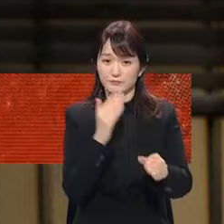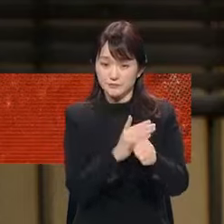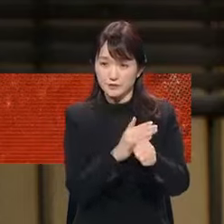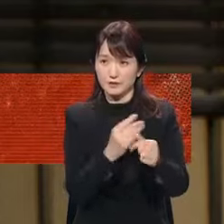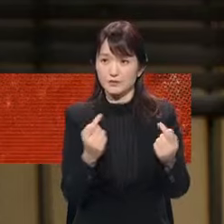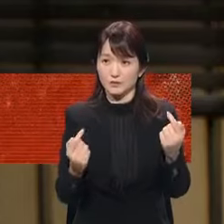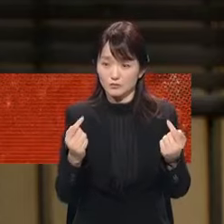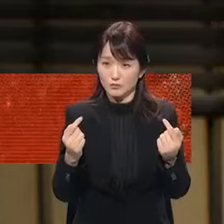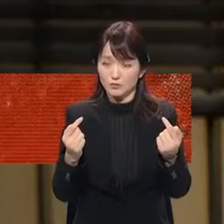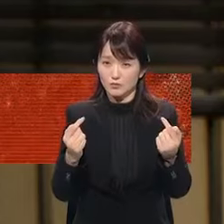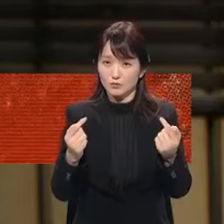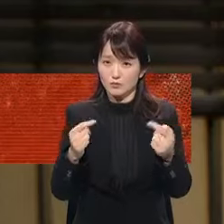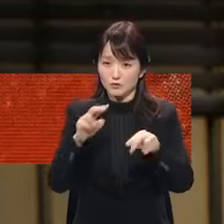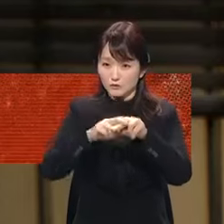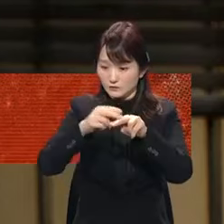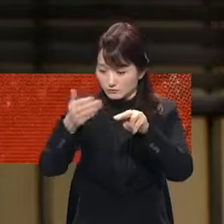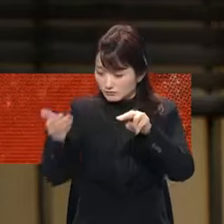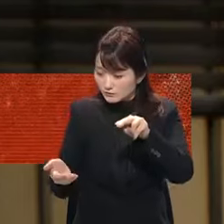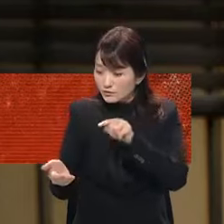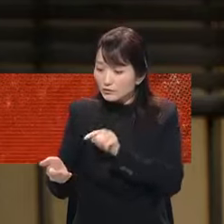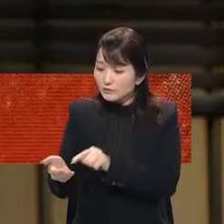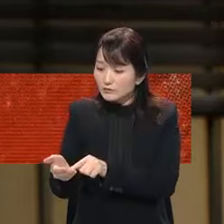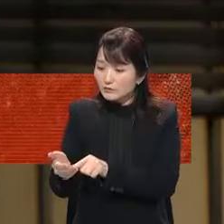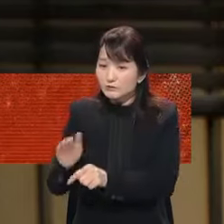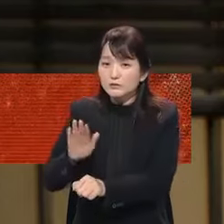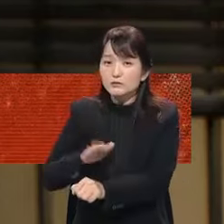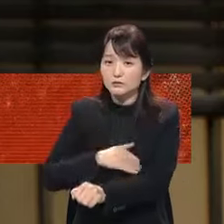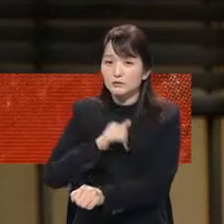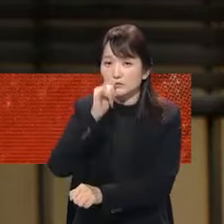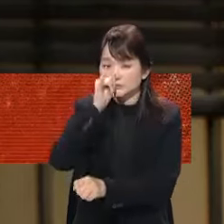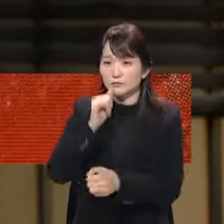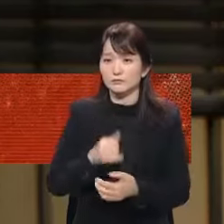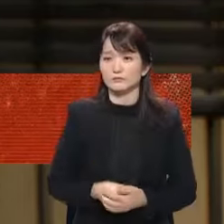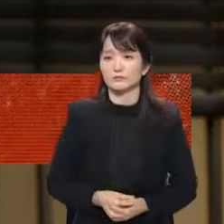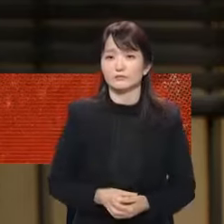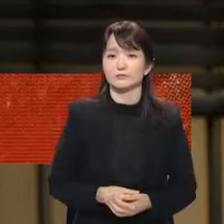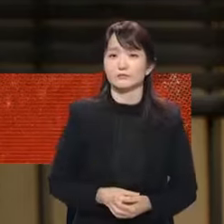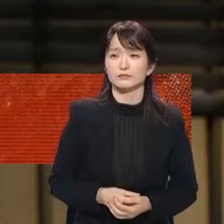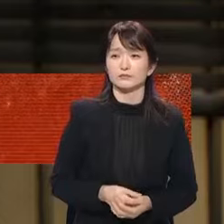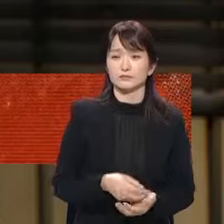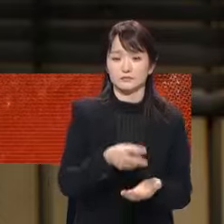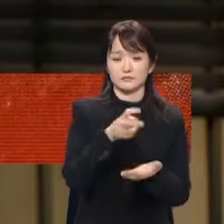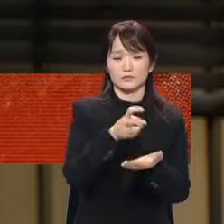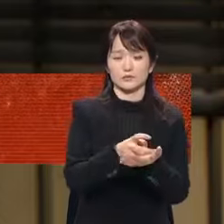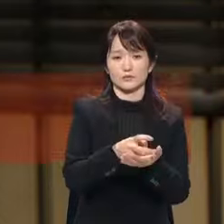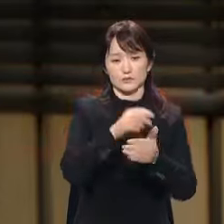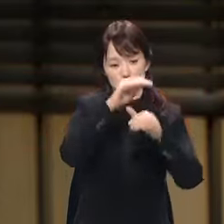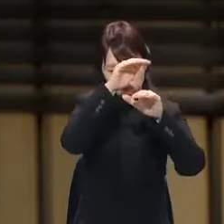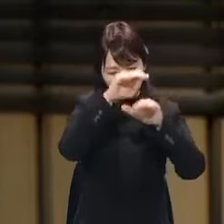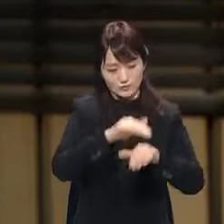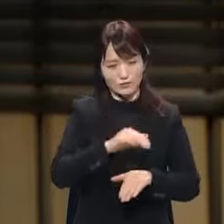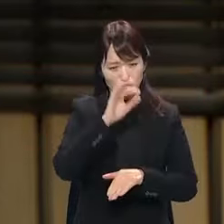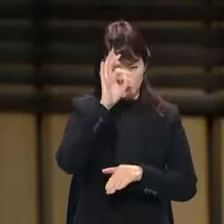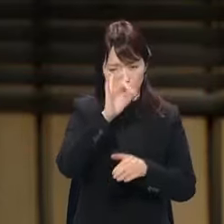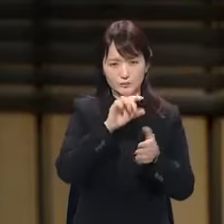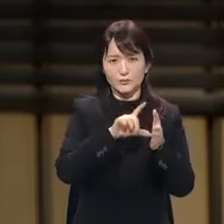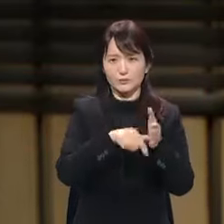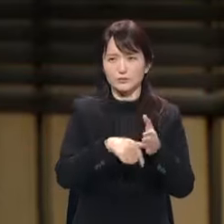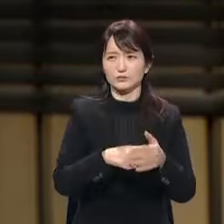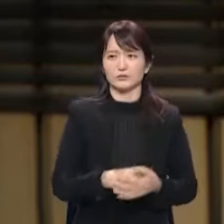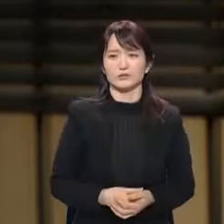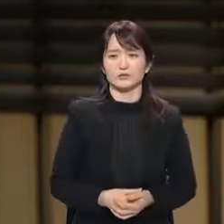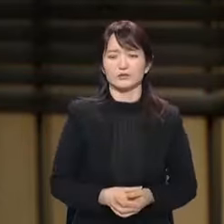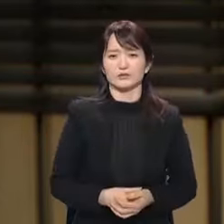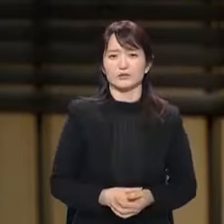이거 판결 이래 하는 것 잘못된 거 아니냐 이렇게 보는 시각도 있긴 한데 어떤 그런 법적 체계에 따라서 좀 그래서 아마이